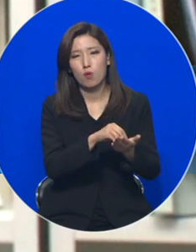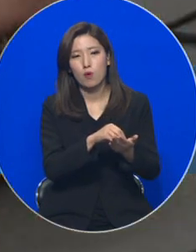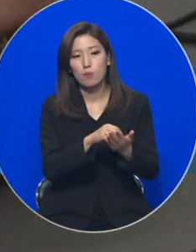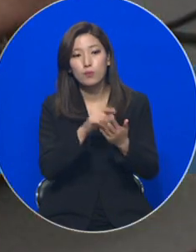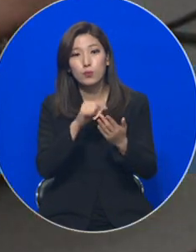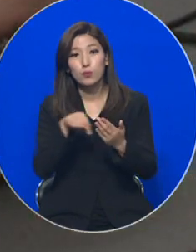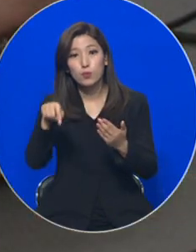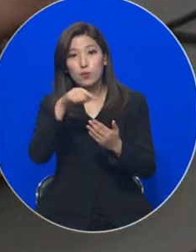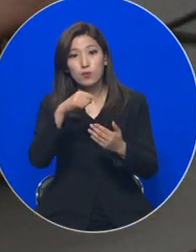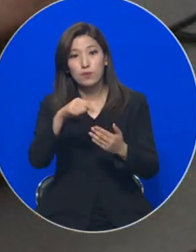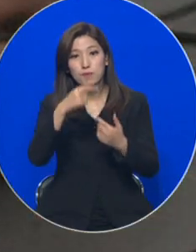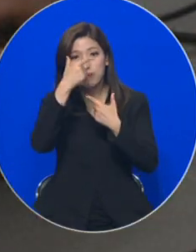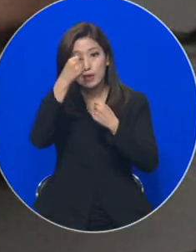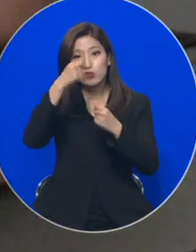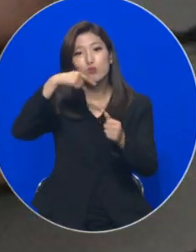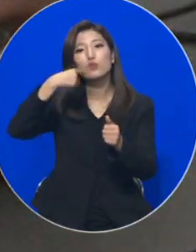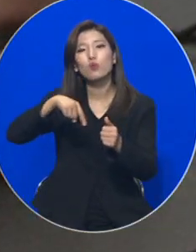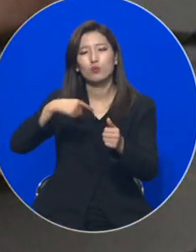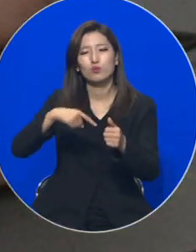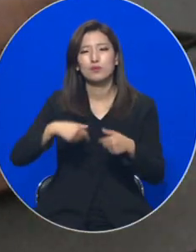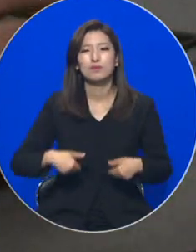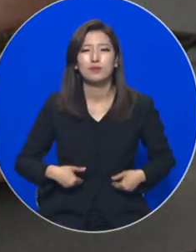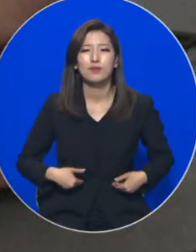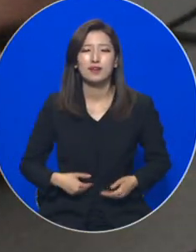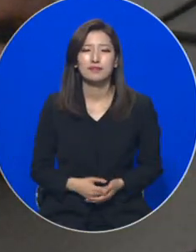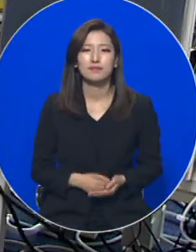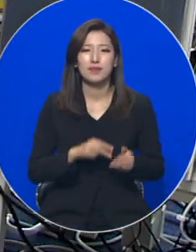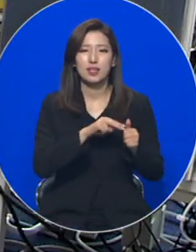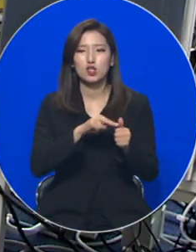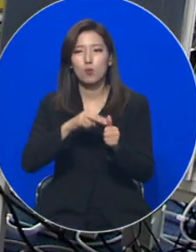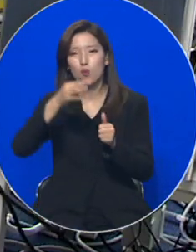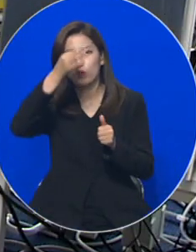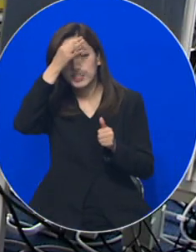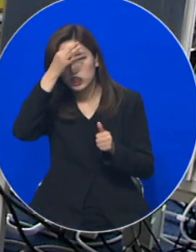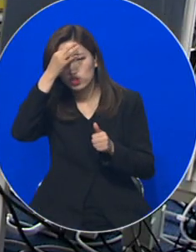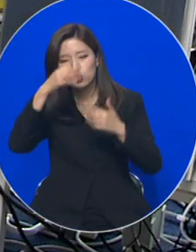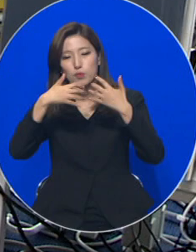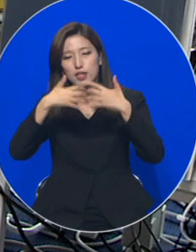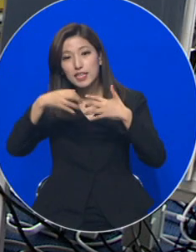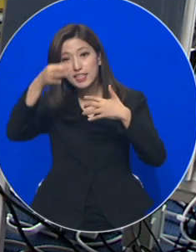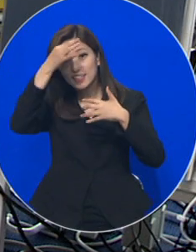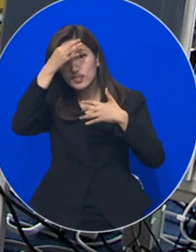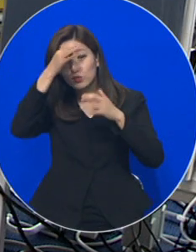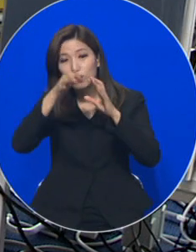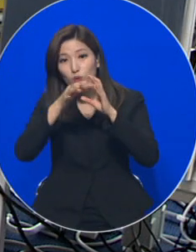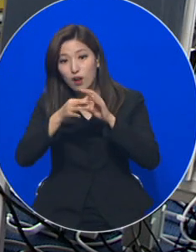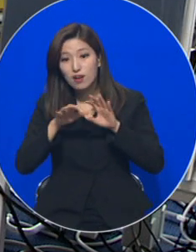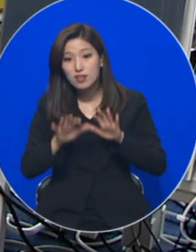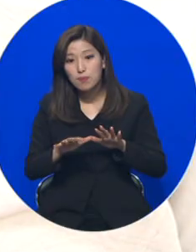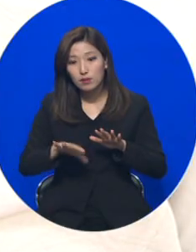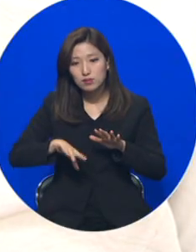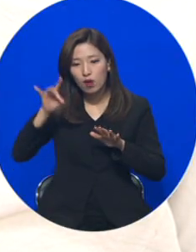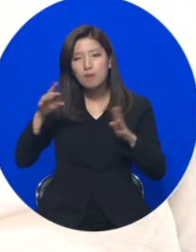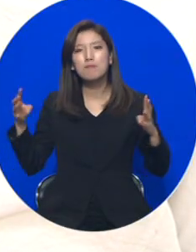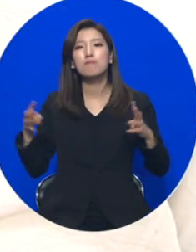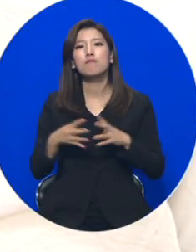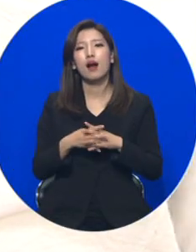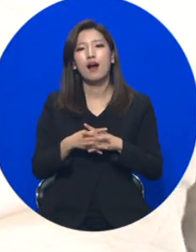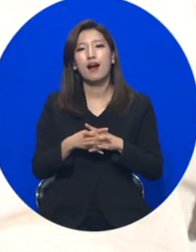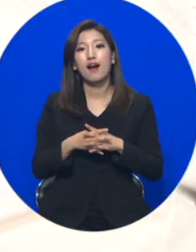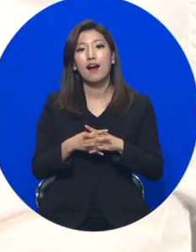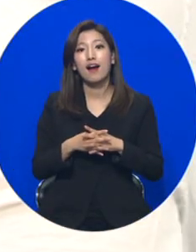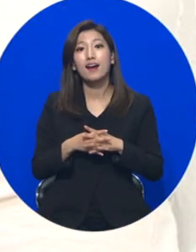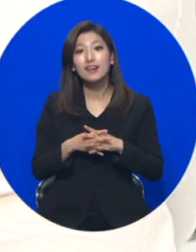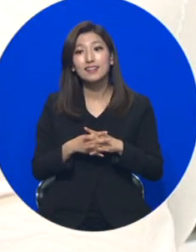포함됐습니다. 경사노위는 정보기술과 소프트웨어 개발 분야에서 이룬 첫 노사정 합의가 다른 분야에도 영향을